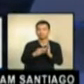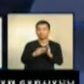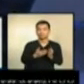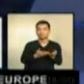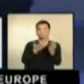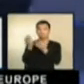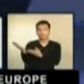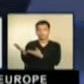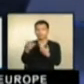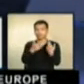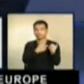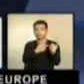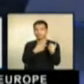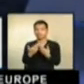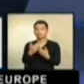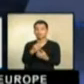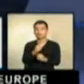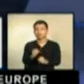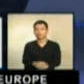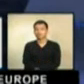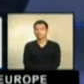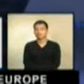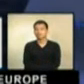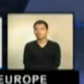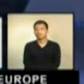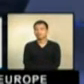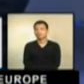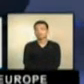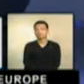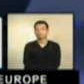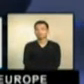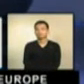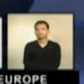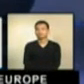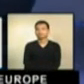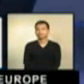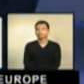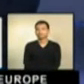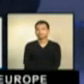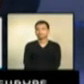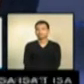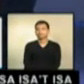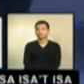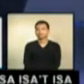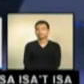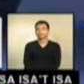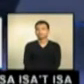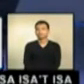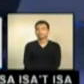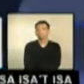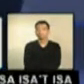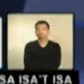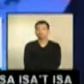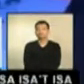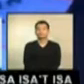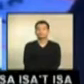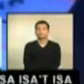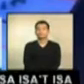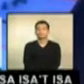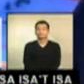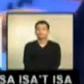so ipinagkakatiwala ko rin sa inyo ang seguridad ng dalawang bata. Yes, po, sir. Okay, sir? Yes, po. Sige po. Ganun na lamang po. Okay, dito muna kayo.